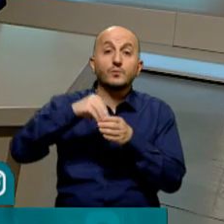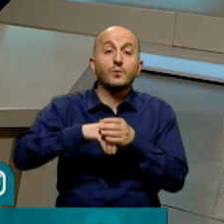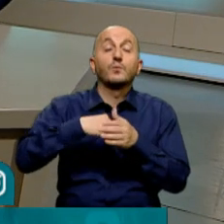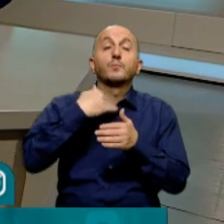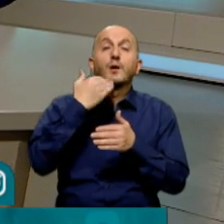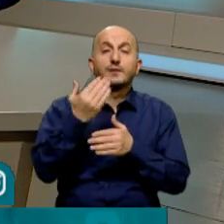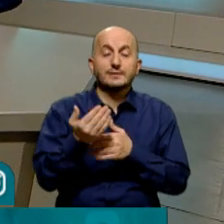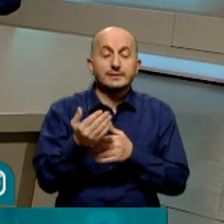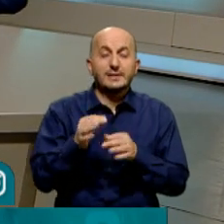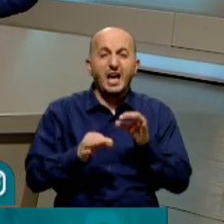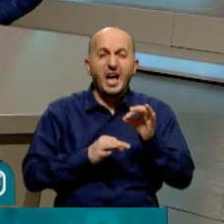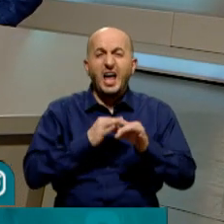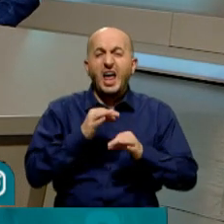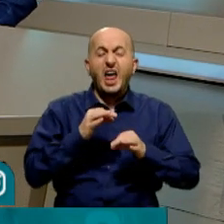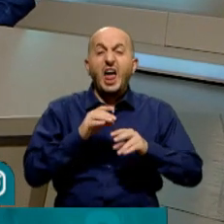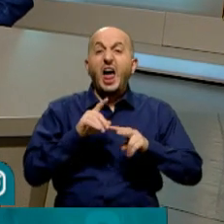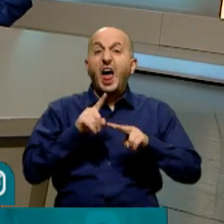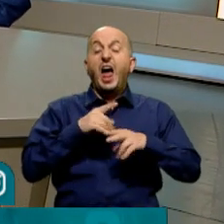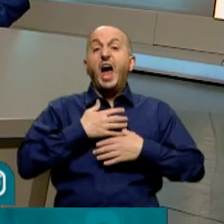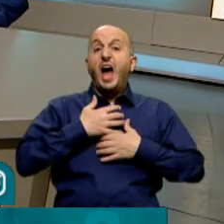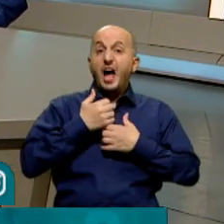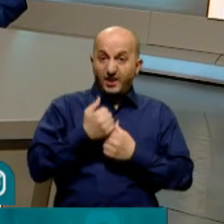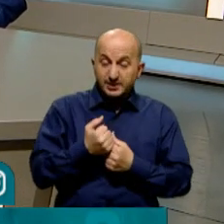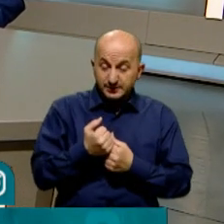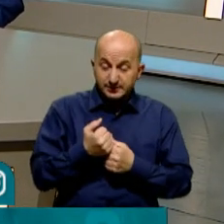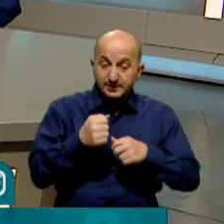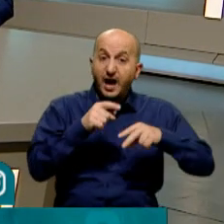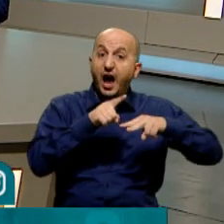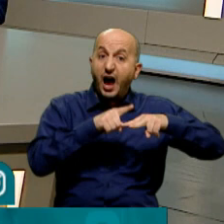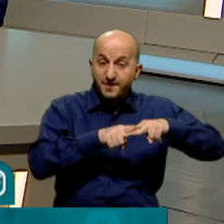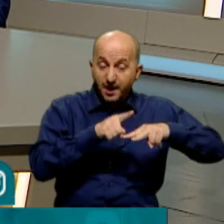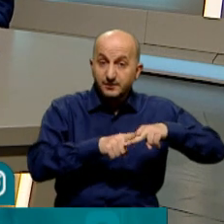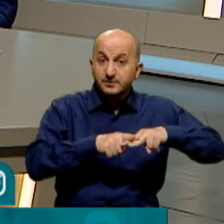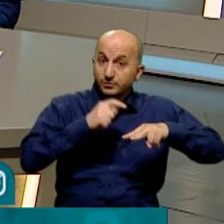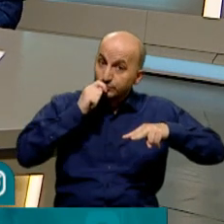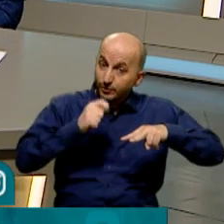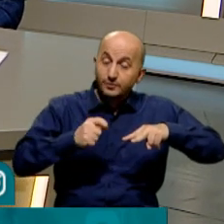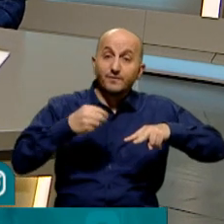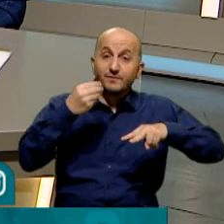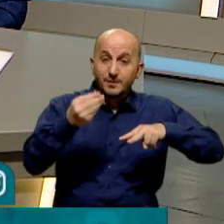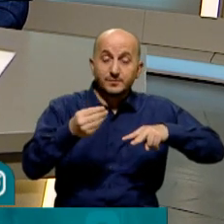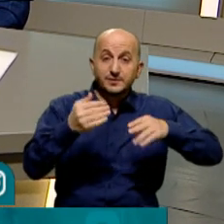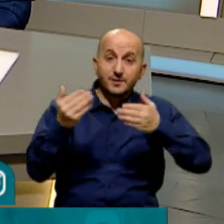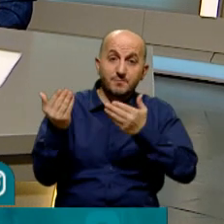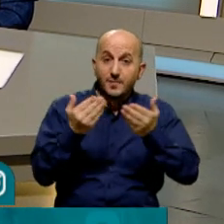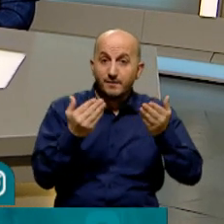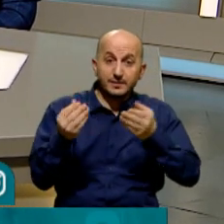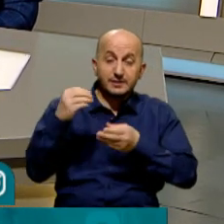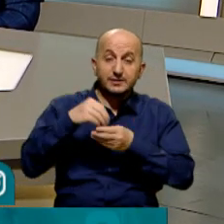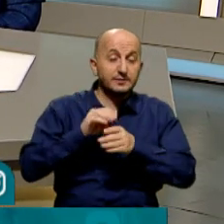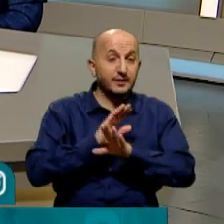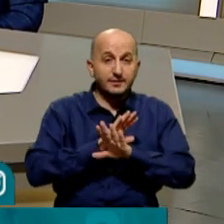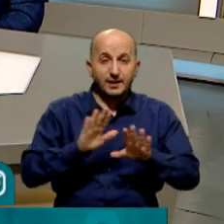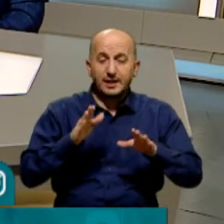için amcamız adak yapmış ise veya amcamızın hanımı adak yapmış ise bunu mevlid merasiminde kullanmayacak,